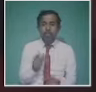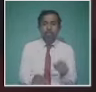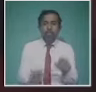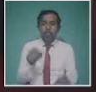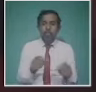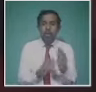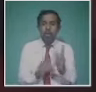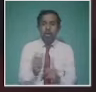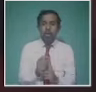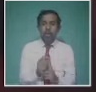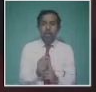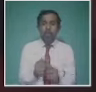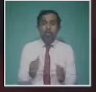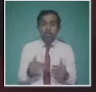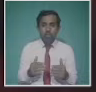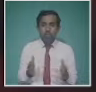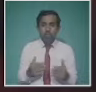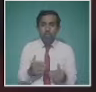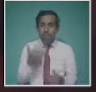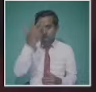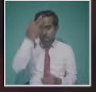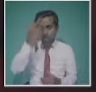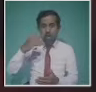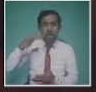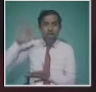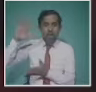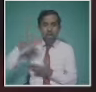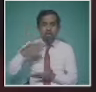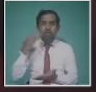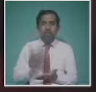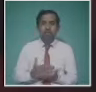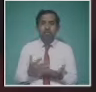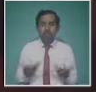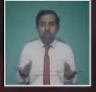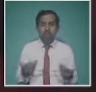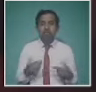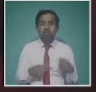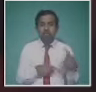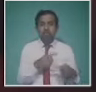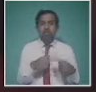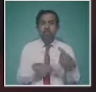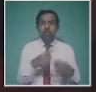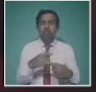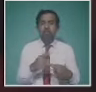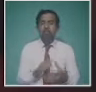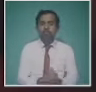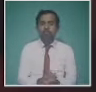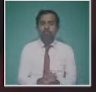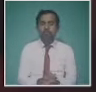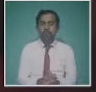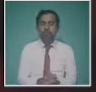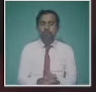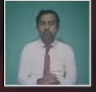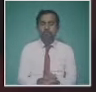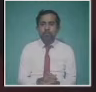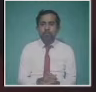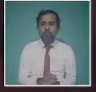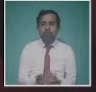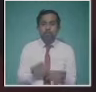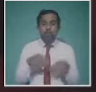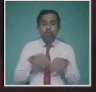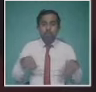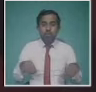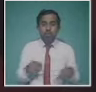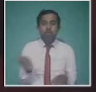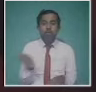පාරිභෝගික ඇමතිතුමා තවමත් හාල් රටට කියන එක නතර කරලා නැහැ. එක දිගට මේ කටයුත්ත කරගෙන යන නිසා අද ගොවියාගේ